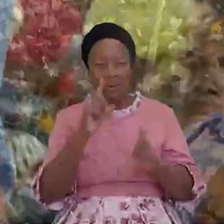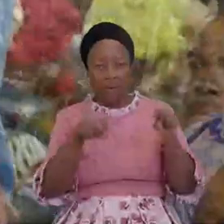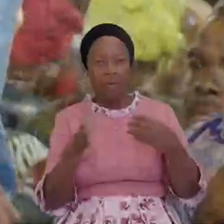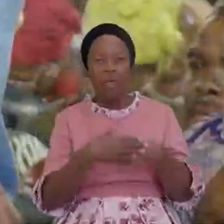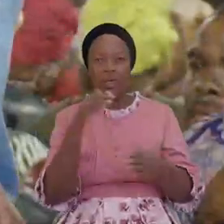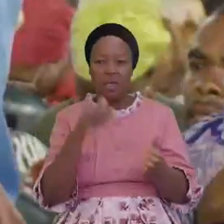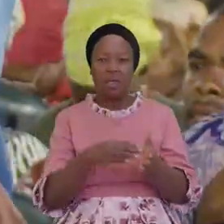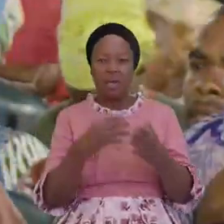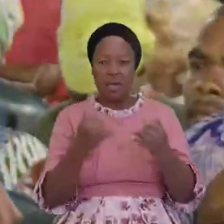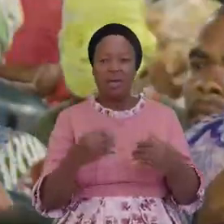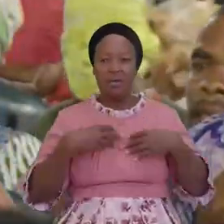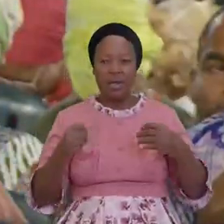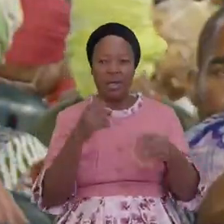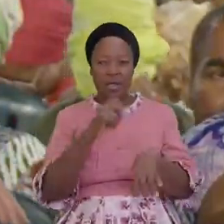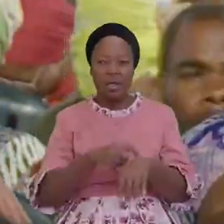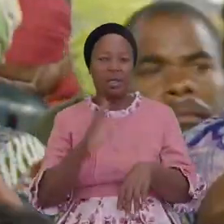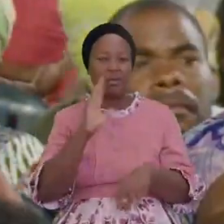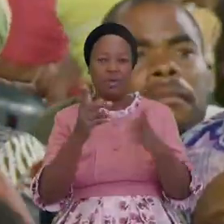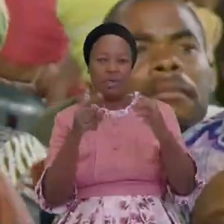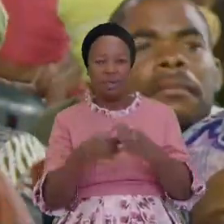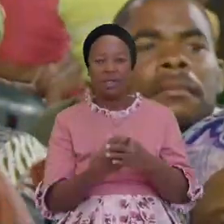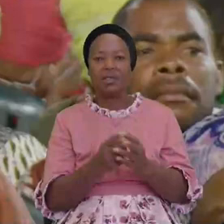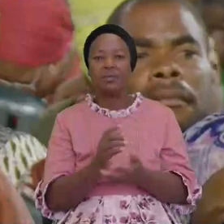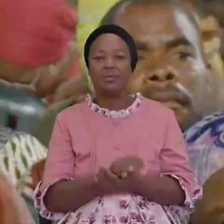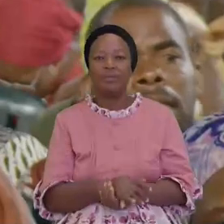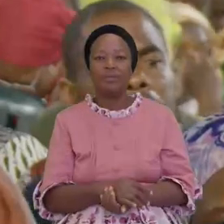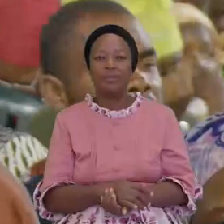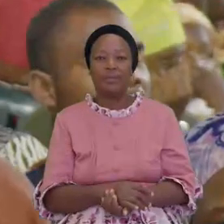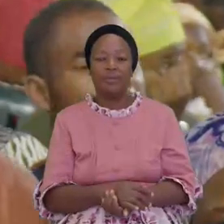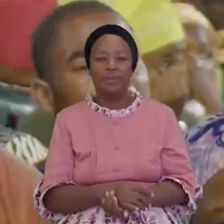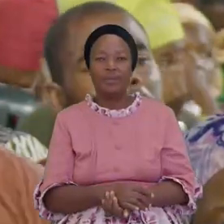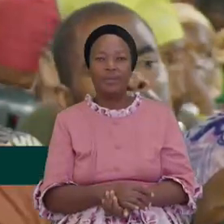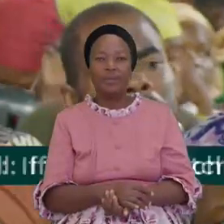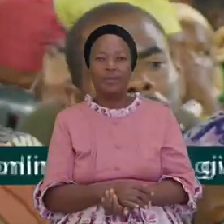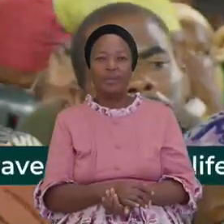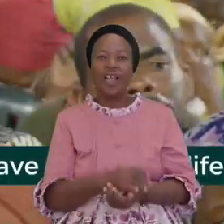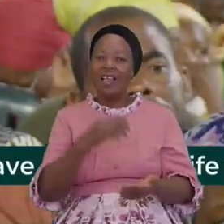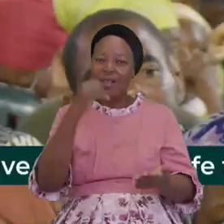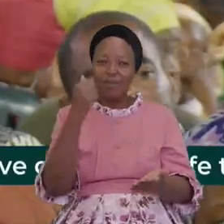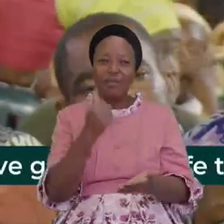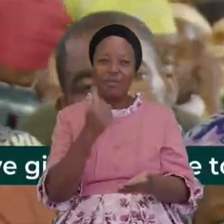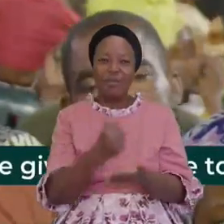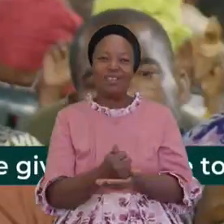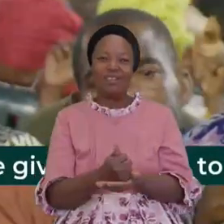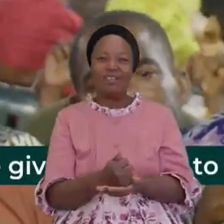Après que ce sera fait, je reviendrai. Le moment de la guérison viendra pour vous.